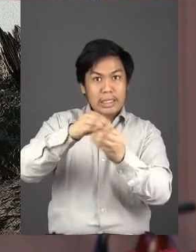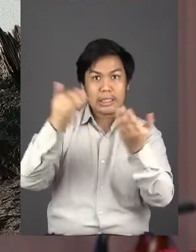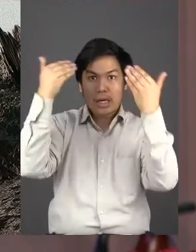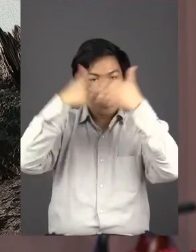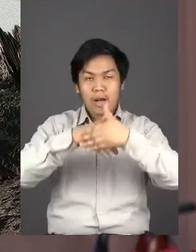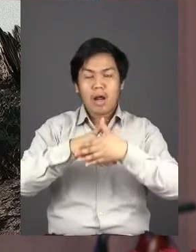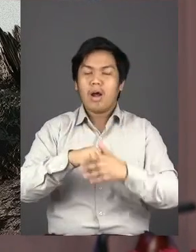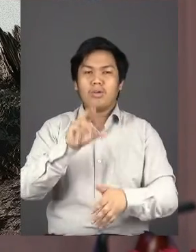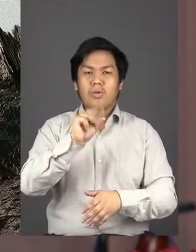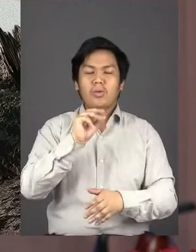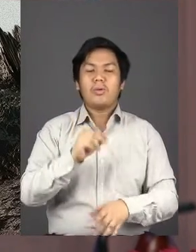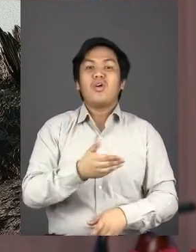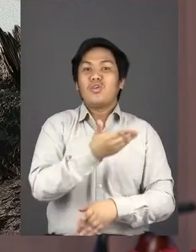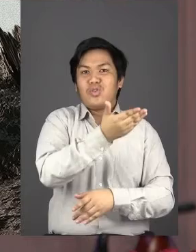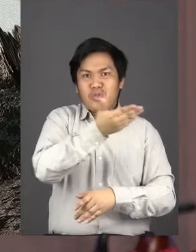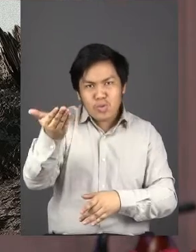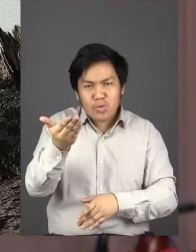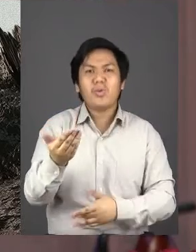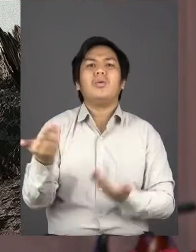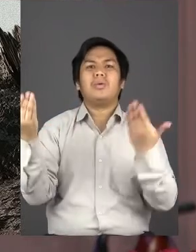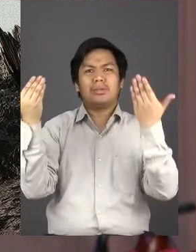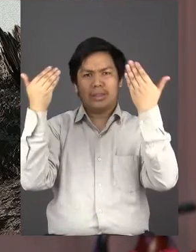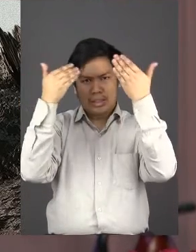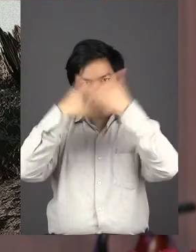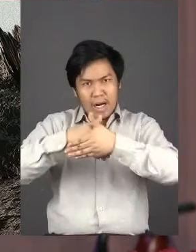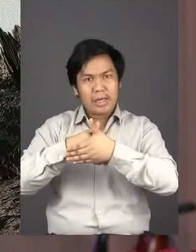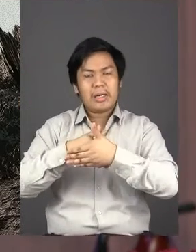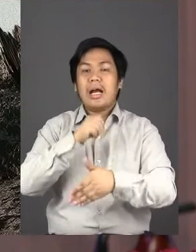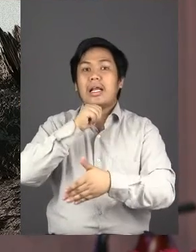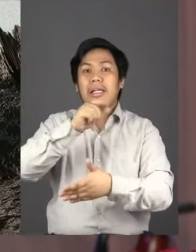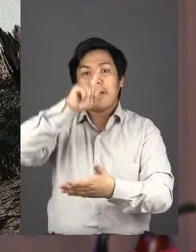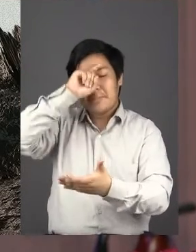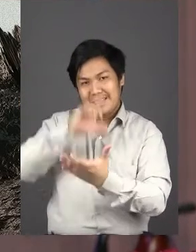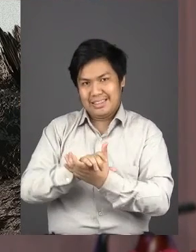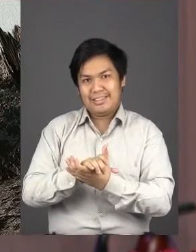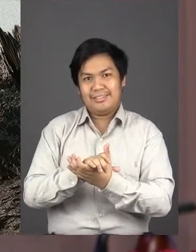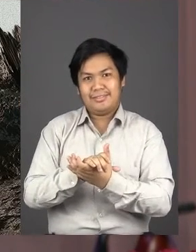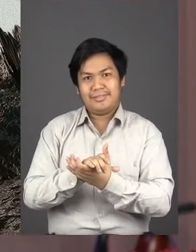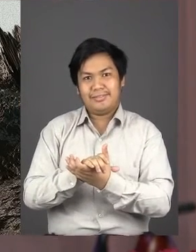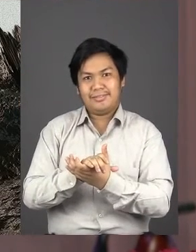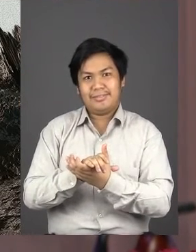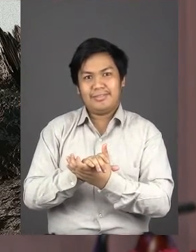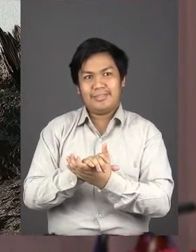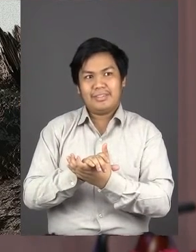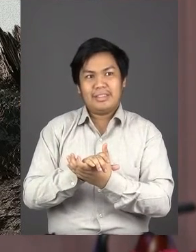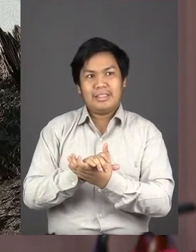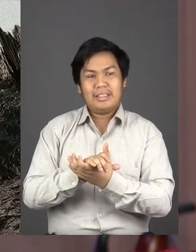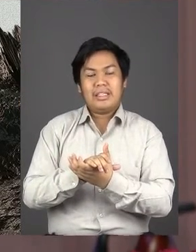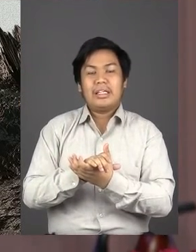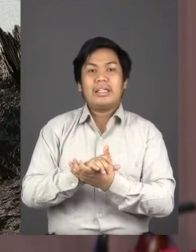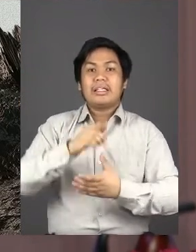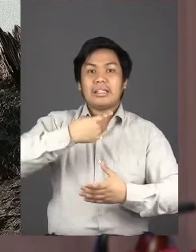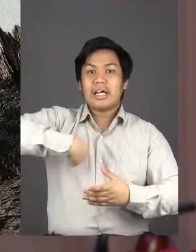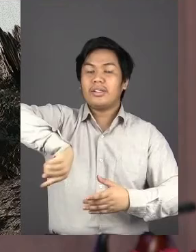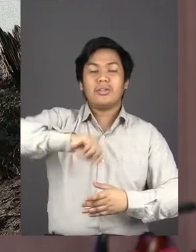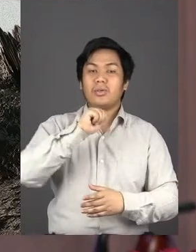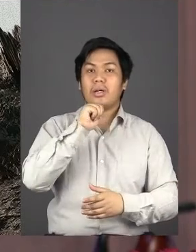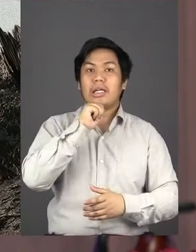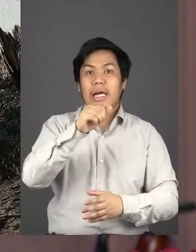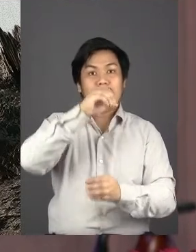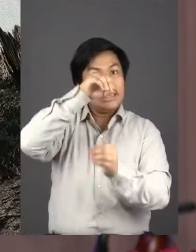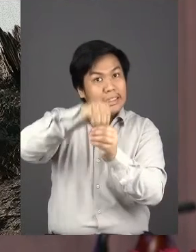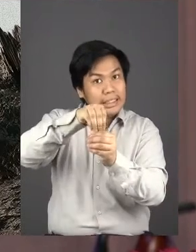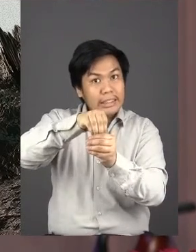kundi you were darkness. Hindi tayo nasa kadiliman,